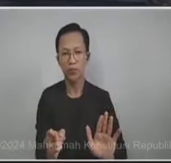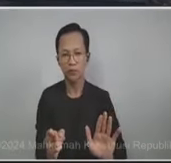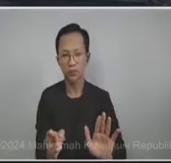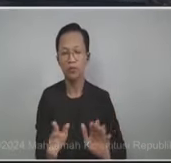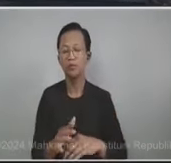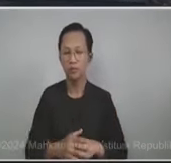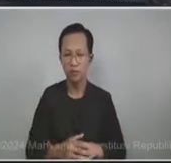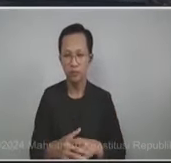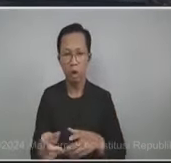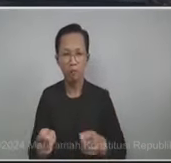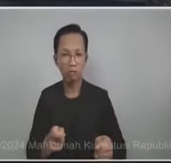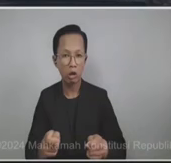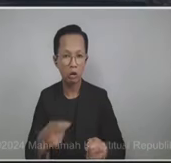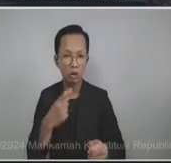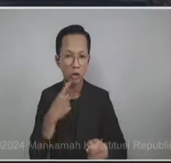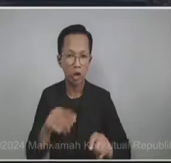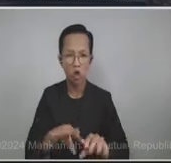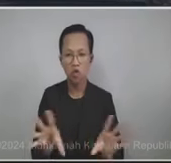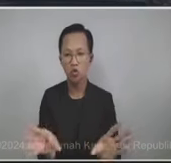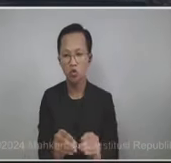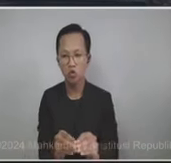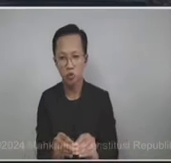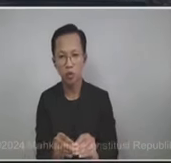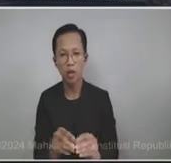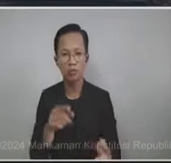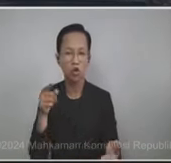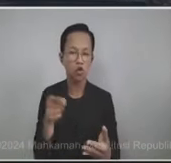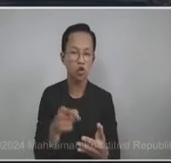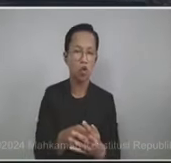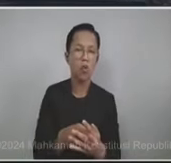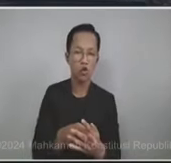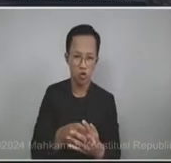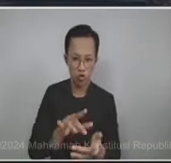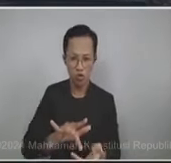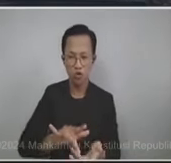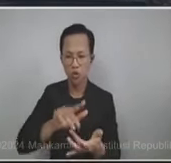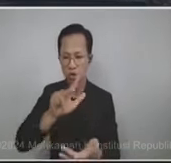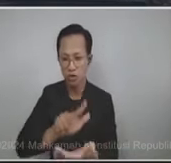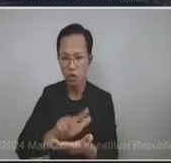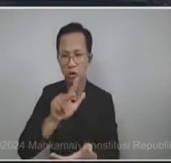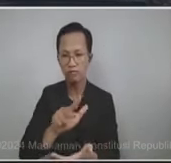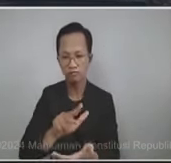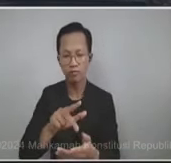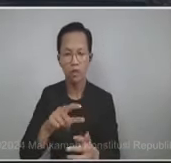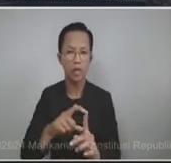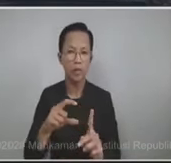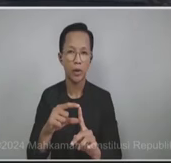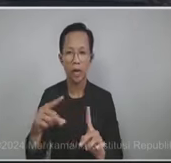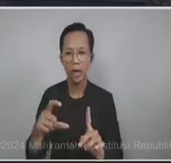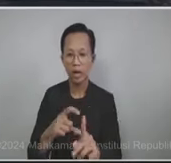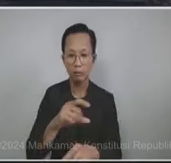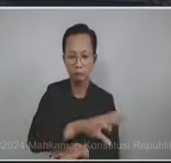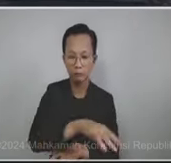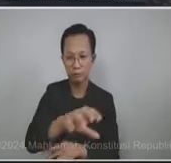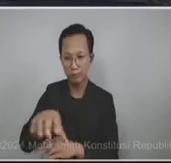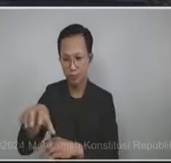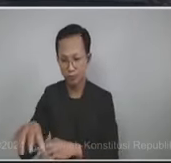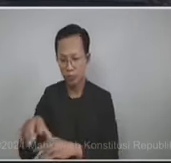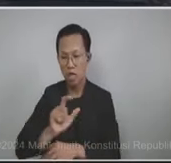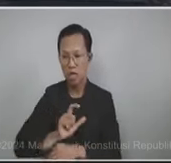mengatur persentase dari akumulasi pelaian suara sah dalam pemilihan umum anggota DPRD di daerah yang bersangkutan untuk mengajukan bakal calon kepala